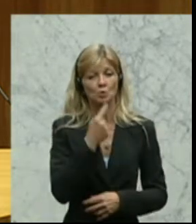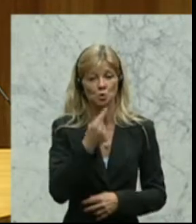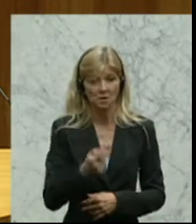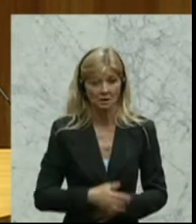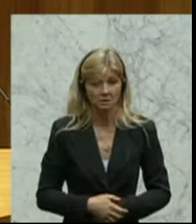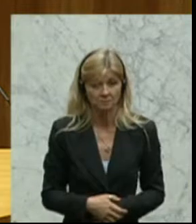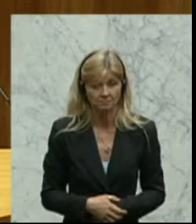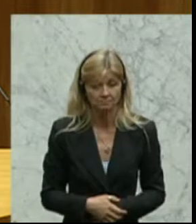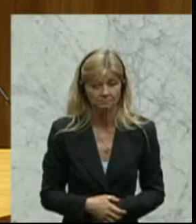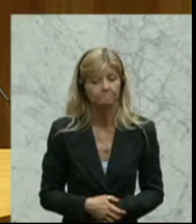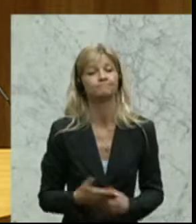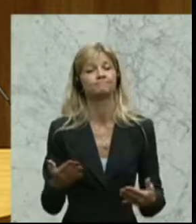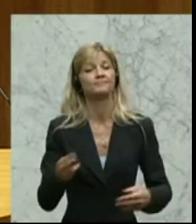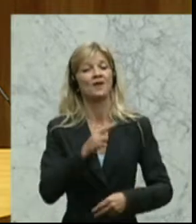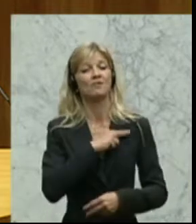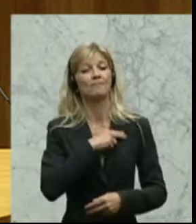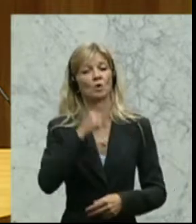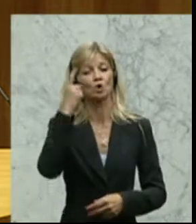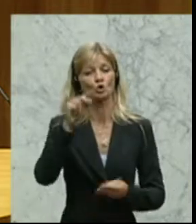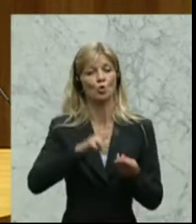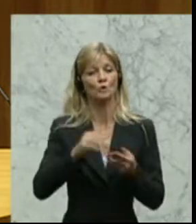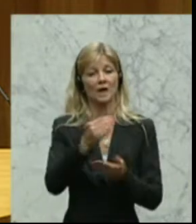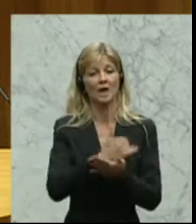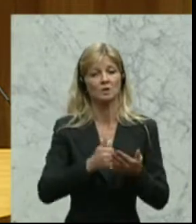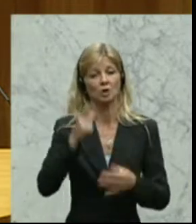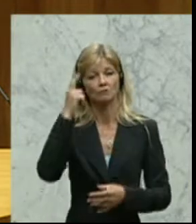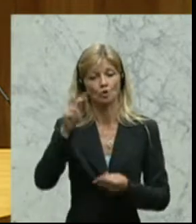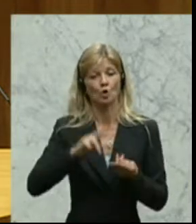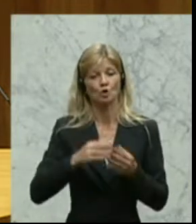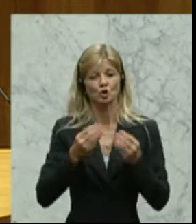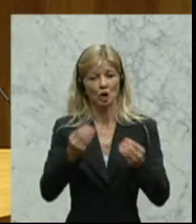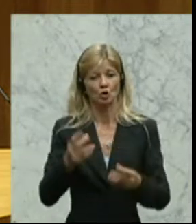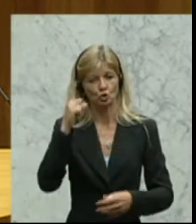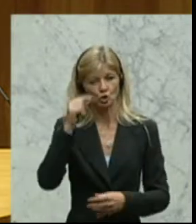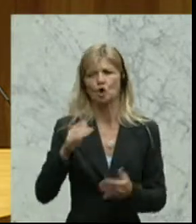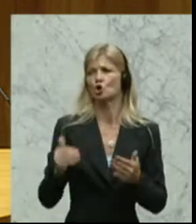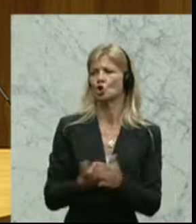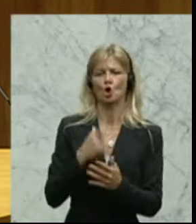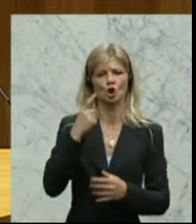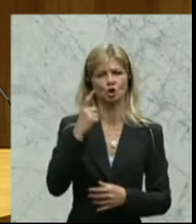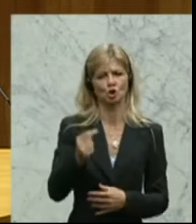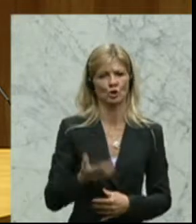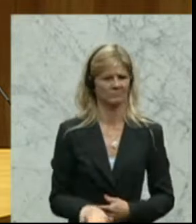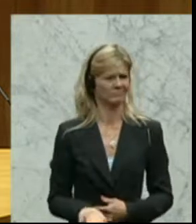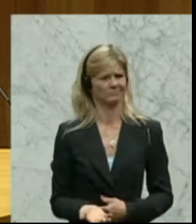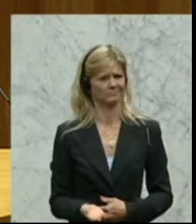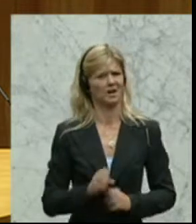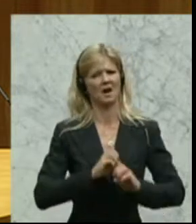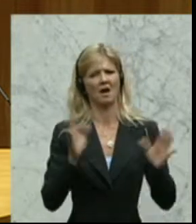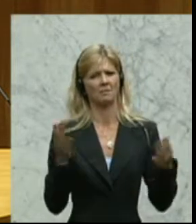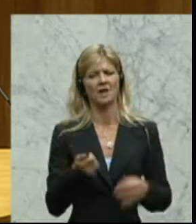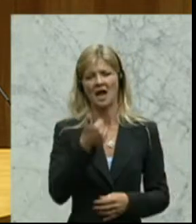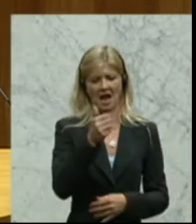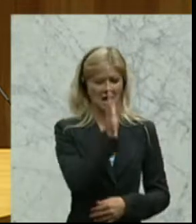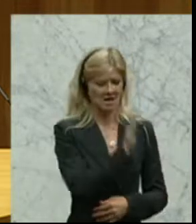Das Einzige, was der SPÖ einfällt, sind Vermögensteuern, Erbschaftssteuern, Schenkungssteuern, neue Steuern. Eh klar, einerseits 500 Millionen Euro sparen bei den